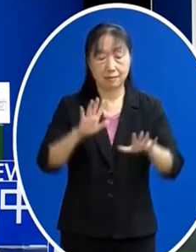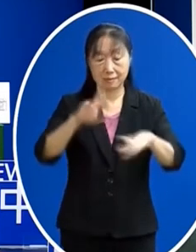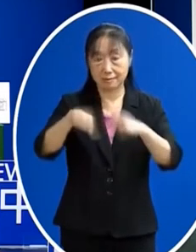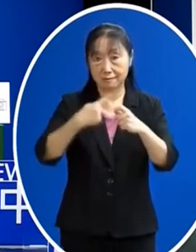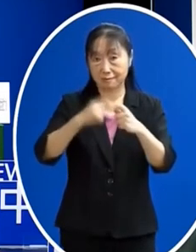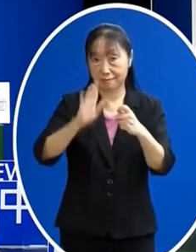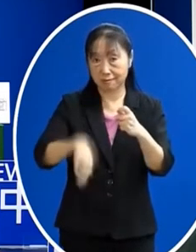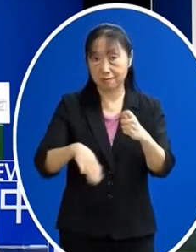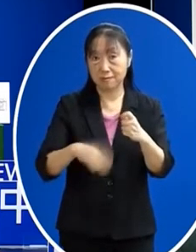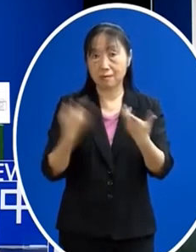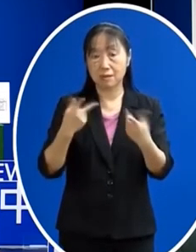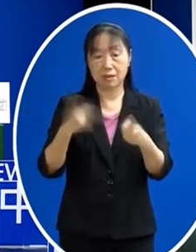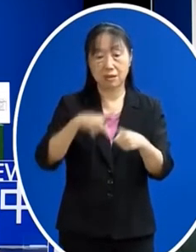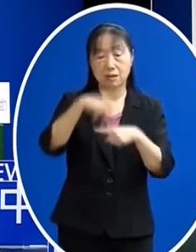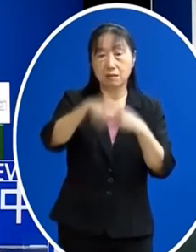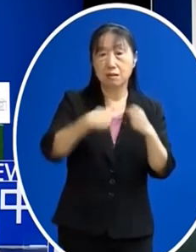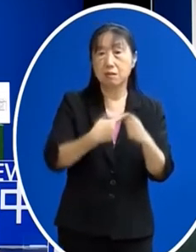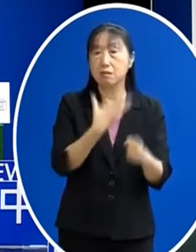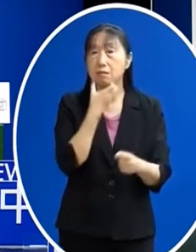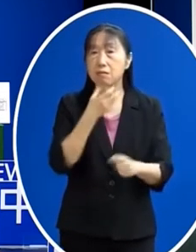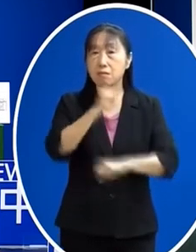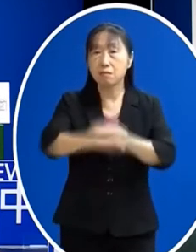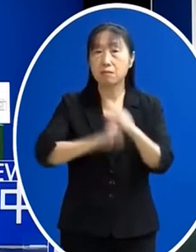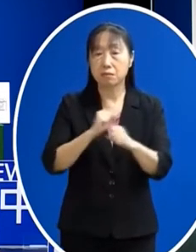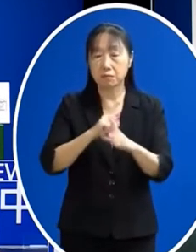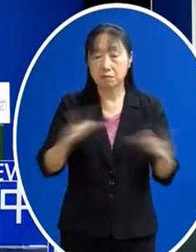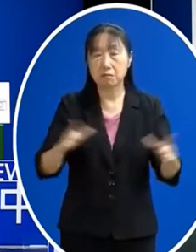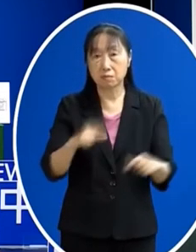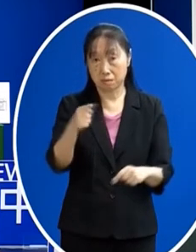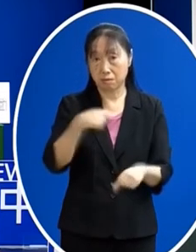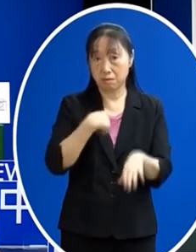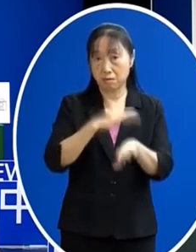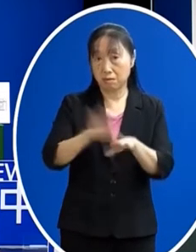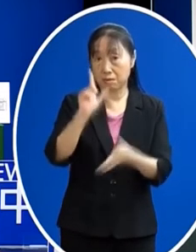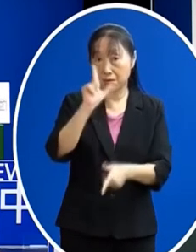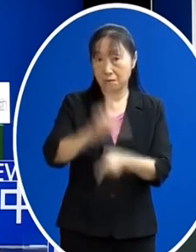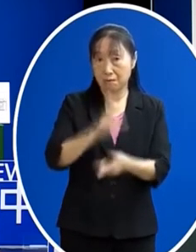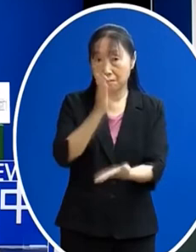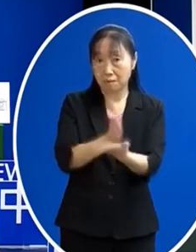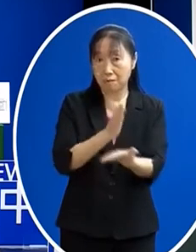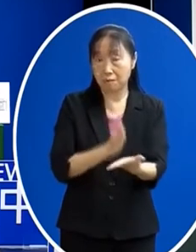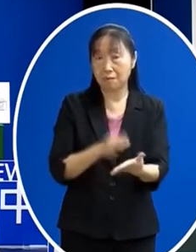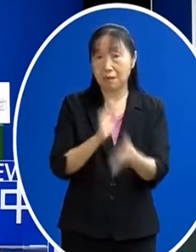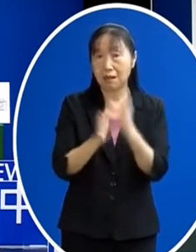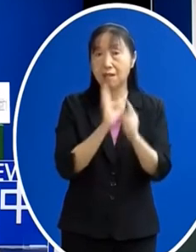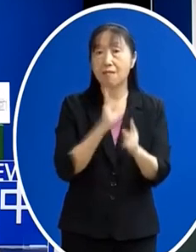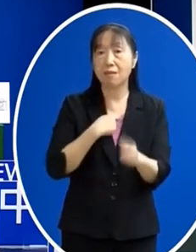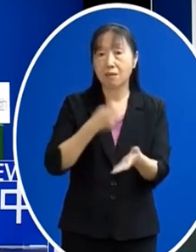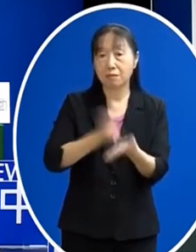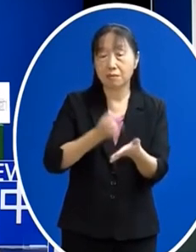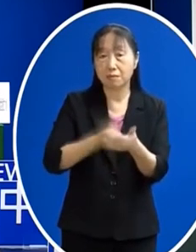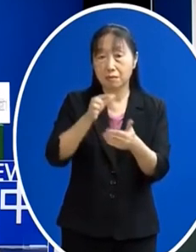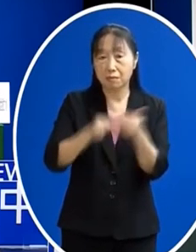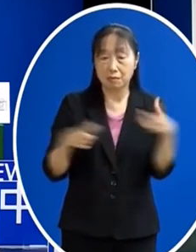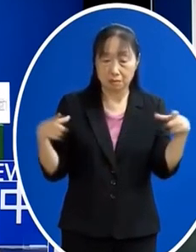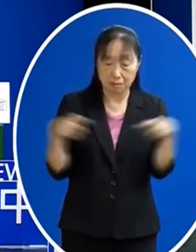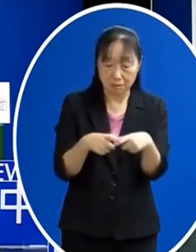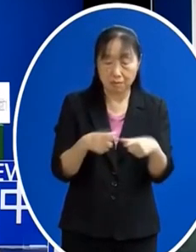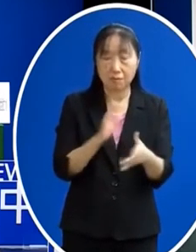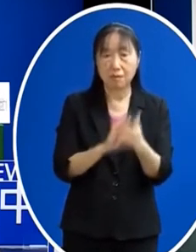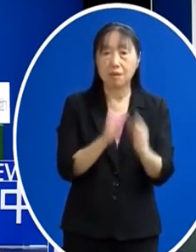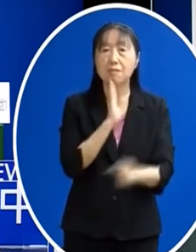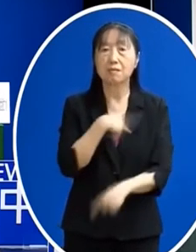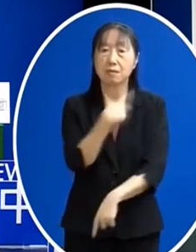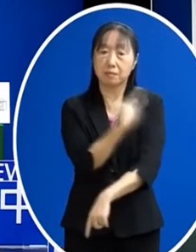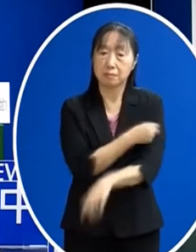年年底有一些跨年或是耶诞等等大型活动，有可能喊卡或是增加限制吗？比方说规模缩小或是要限制打疫苗才